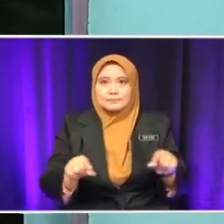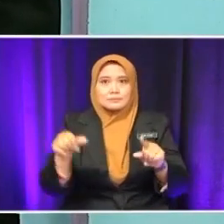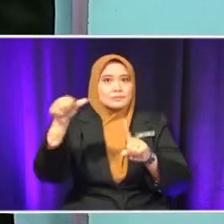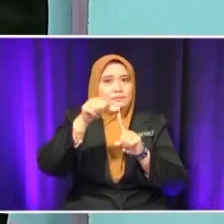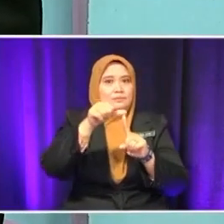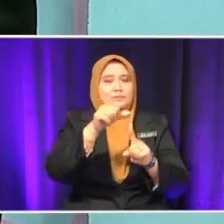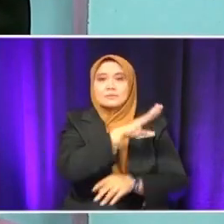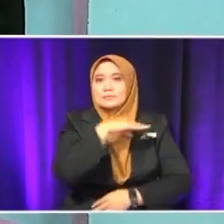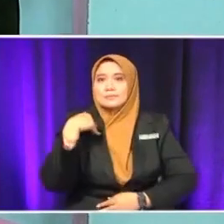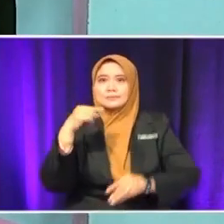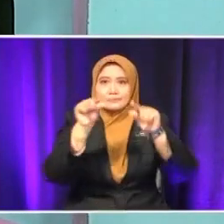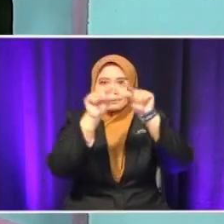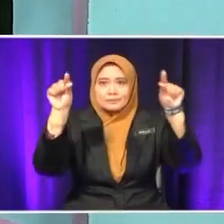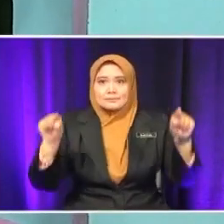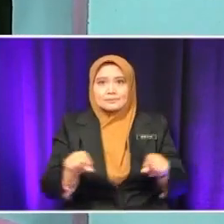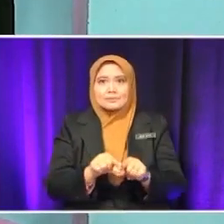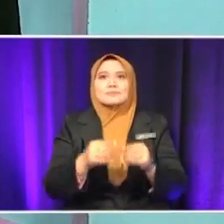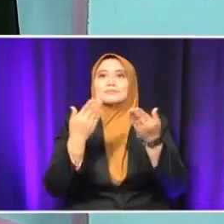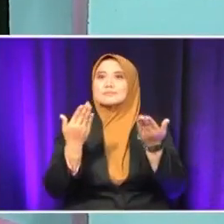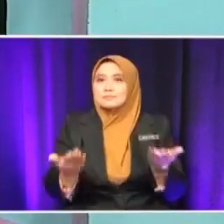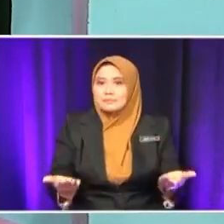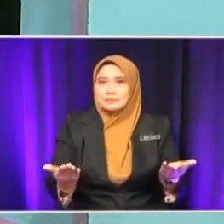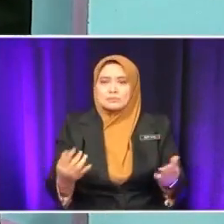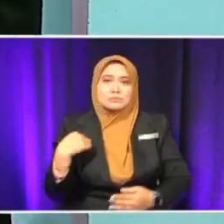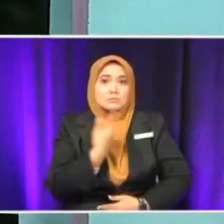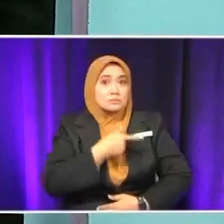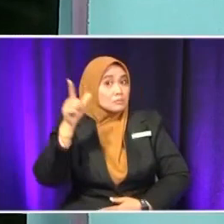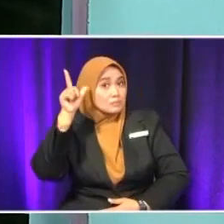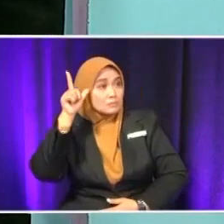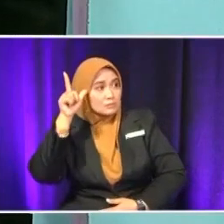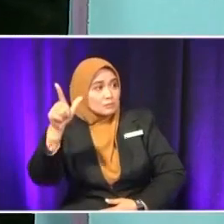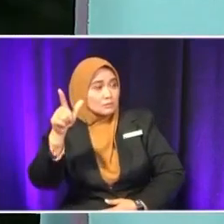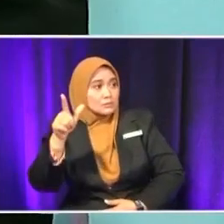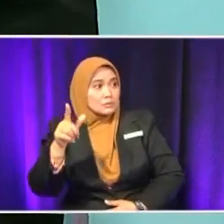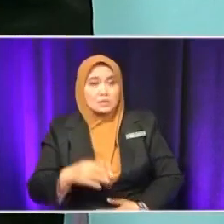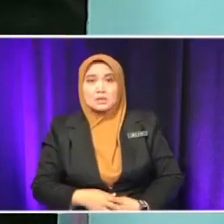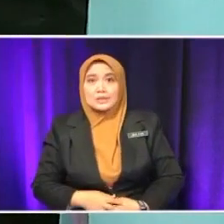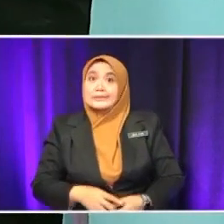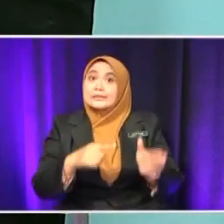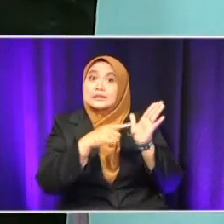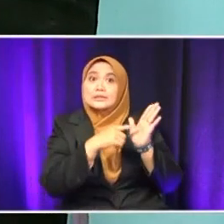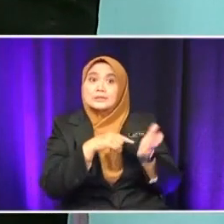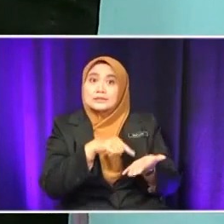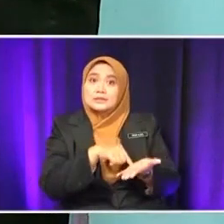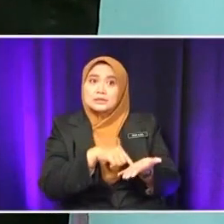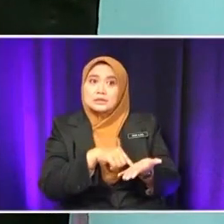berpemberat. Okey. Baik, kita tengok slide sekarang. Ha. Ni gambar apa?